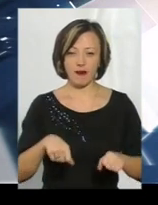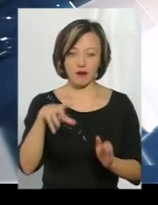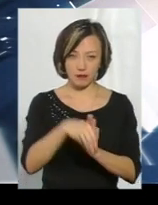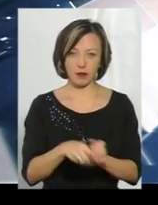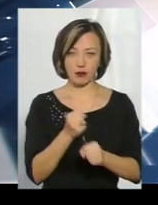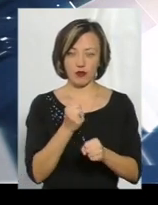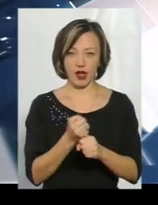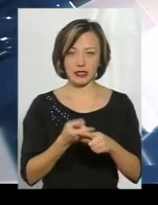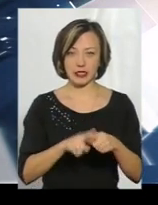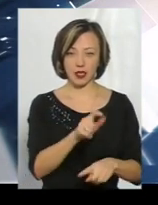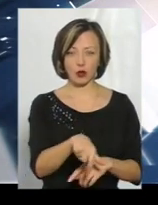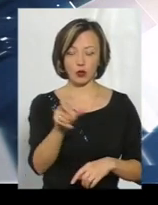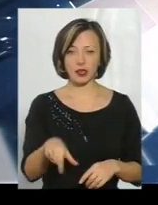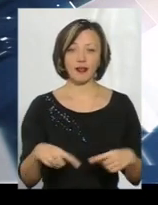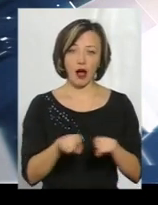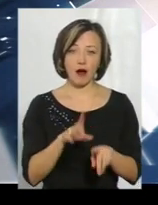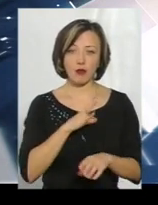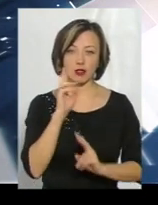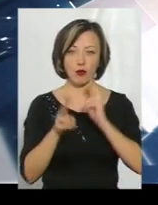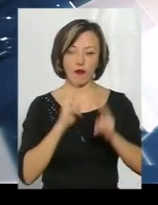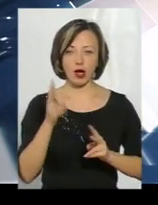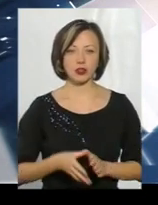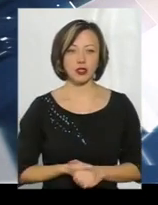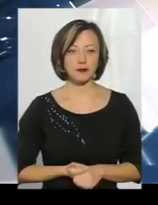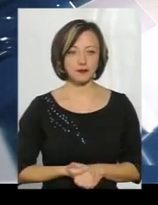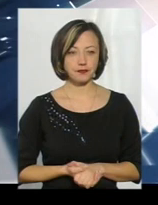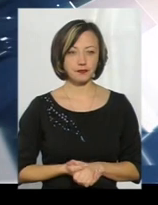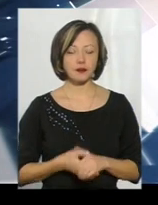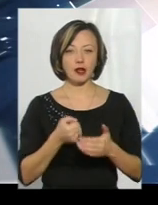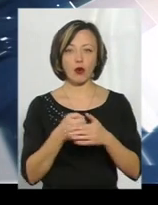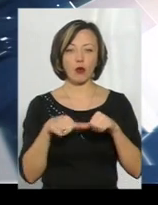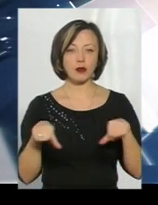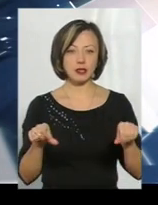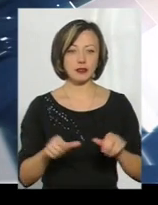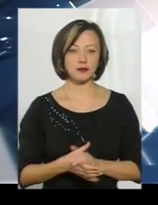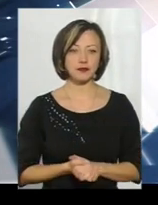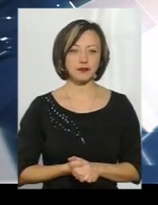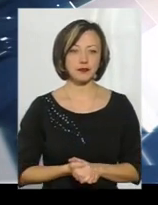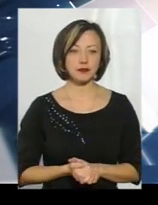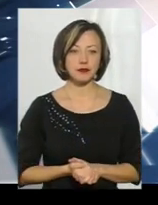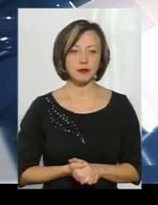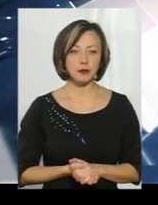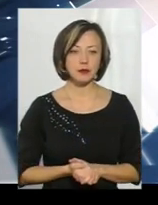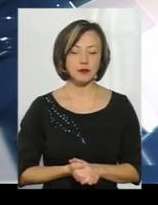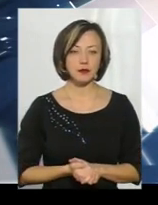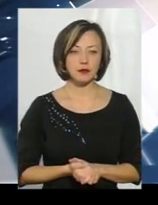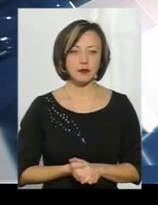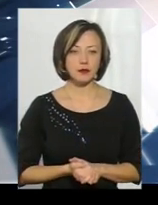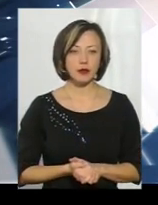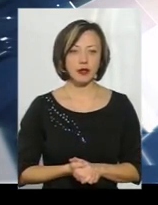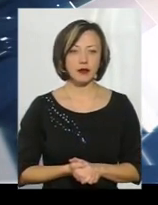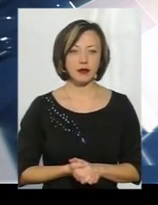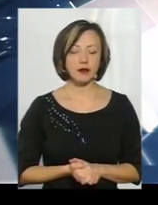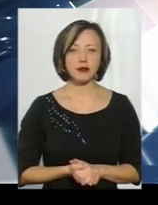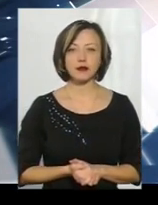працювати. Отаке були. Таке було зауваження до комісії. Потім Якщо